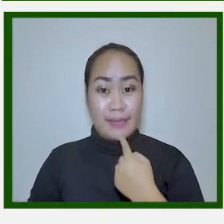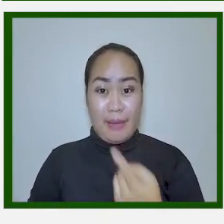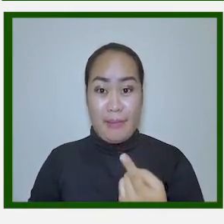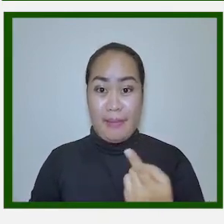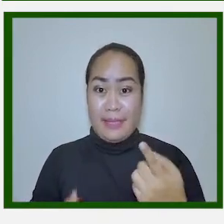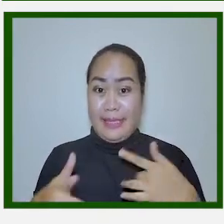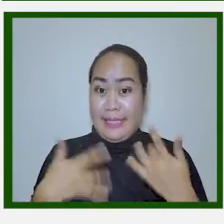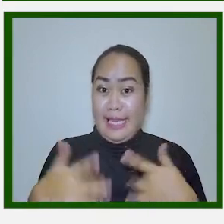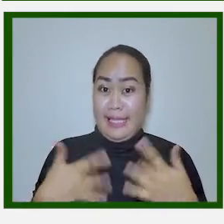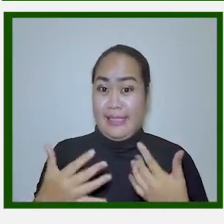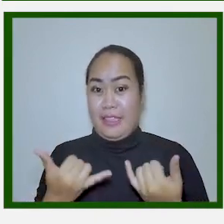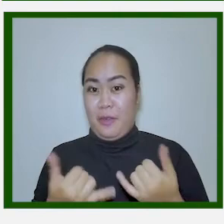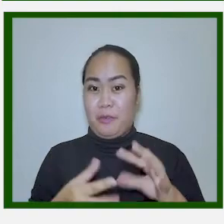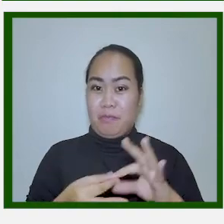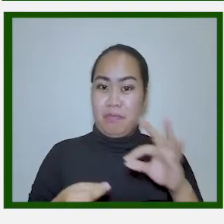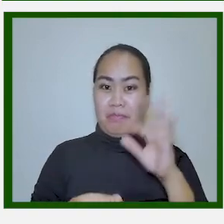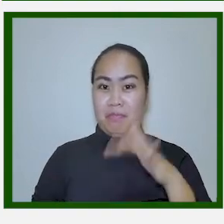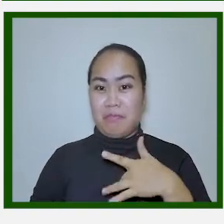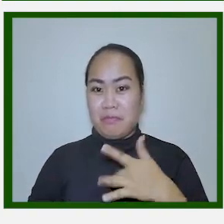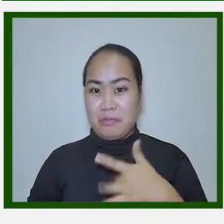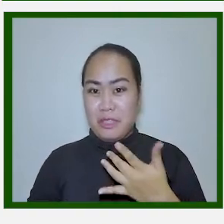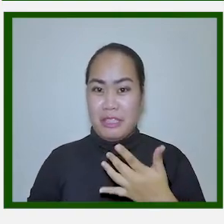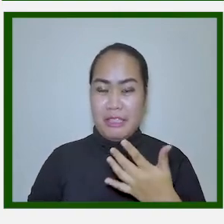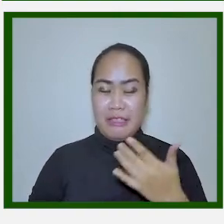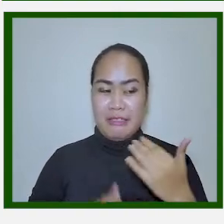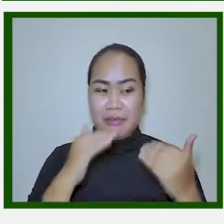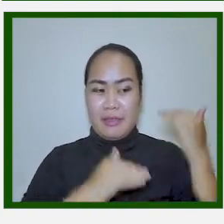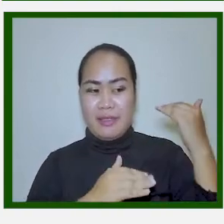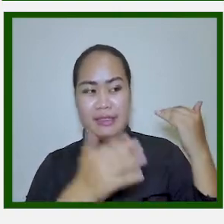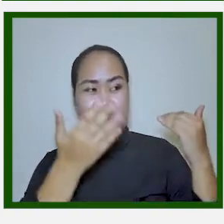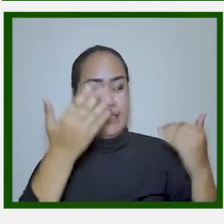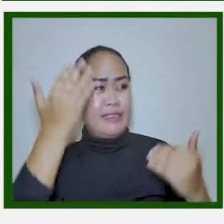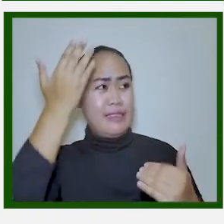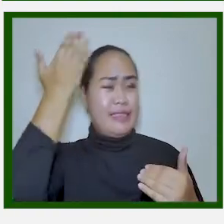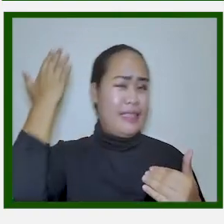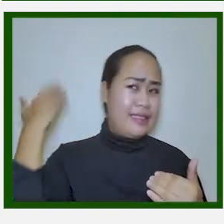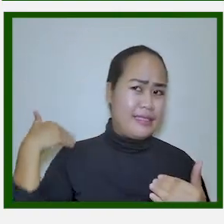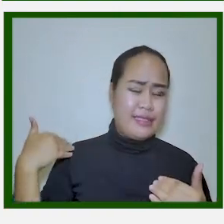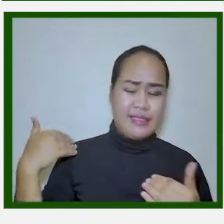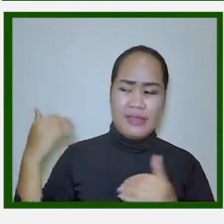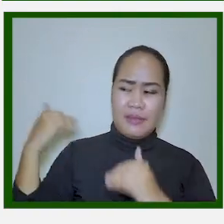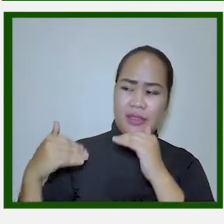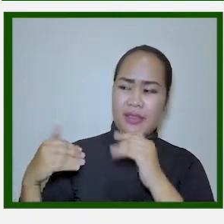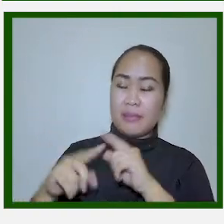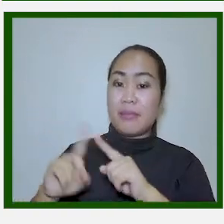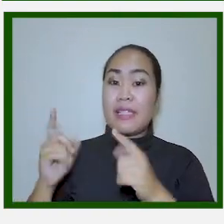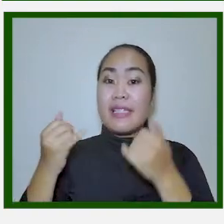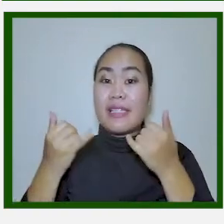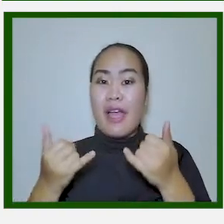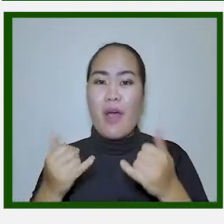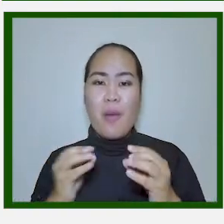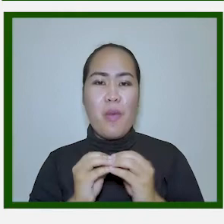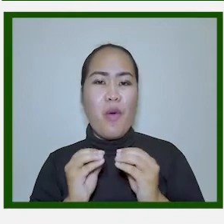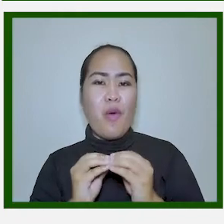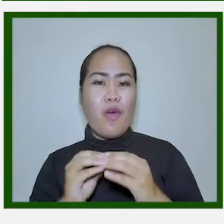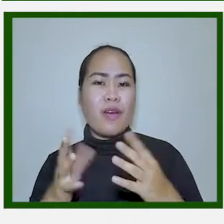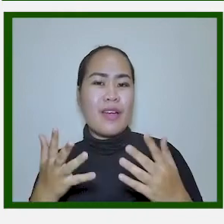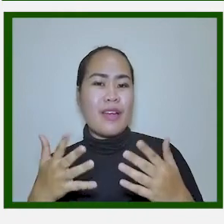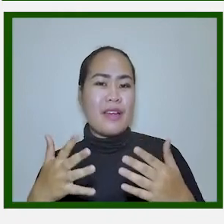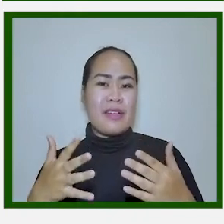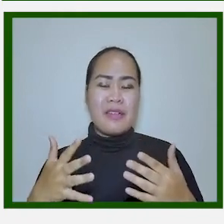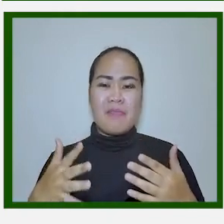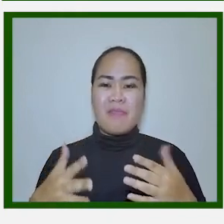to last year, 'di ba? Parang mas festive tayo ngayon, no? Medyo mas masigla. Pero ha, may COVID pa rin,